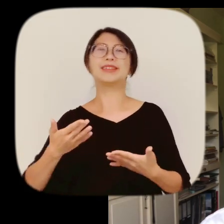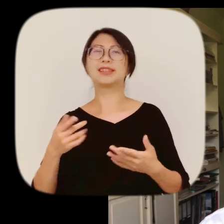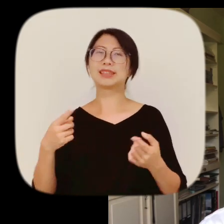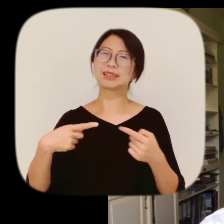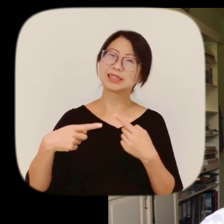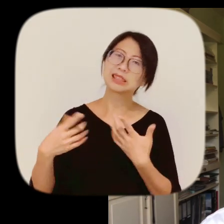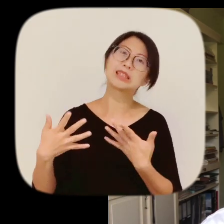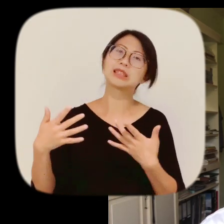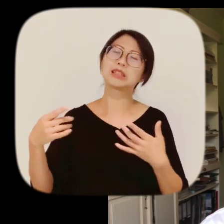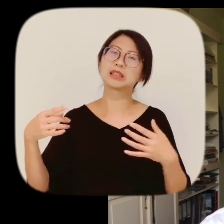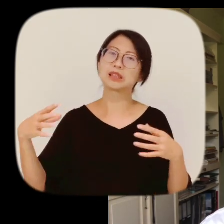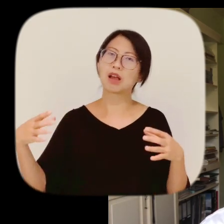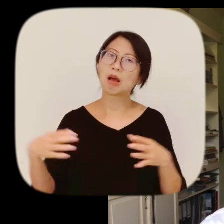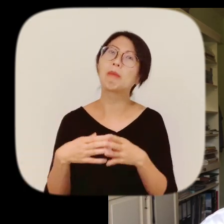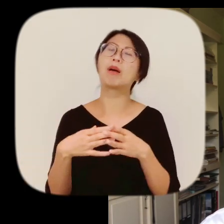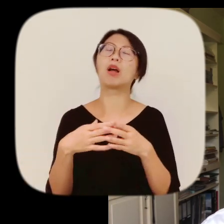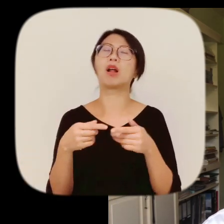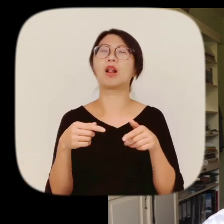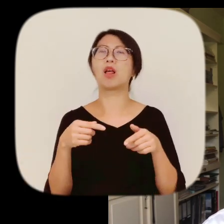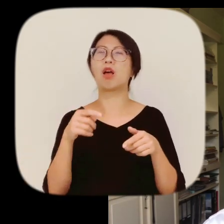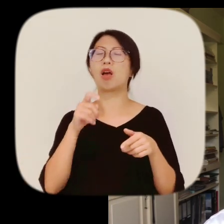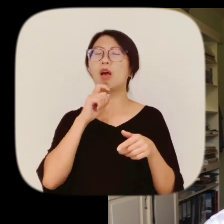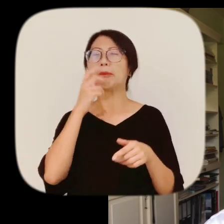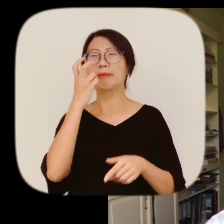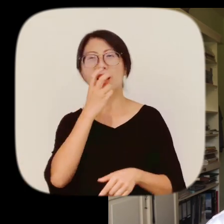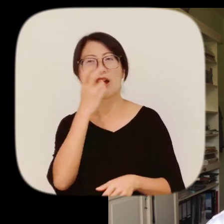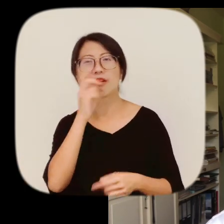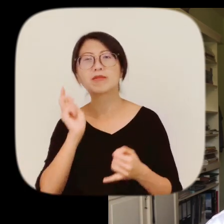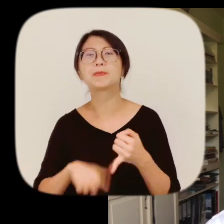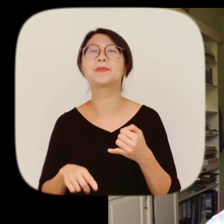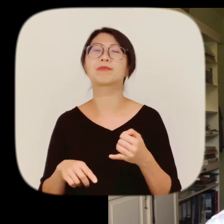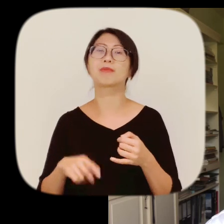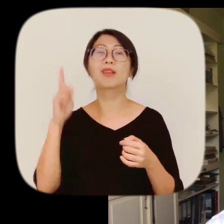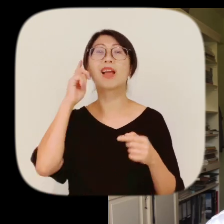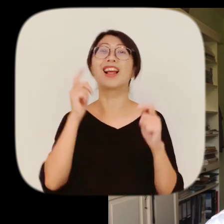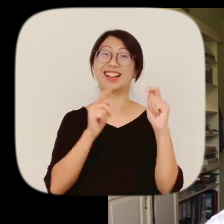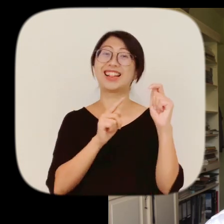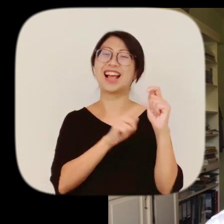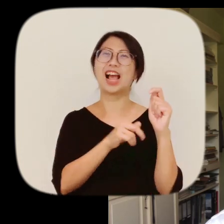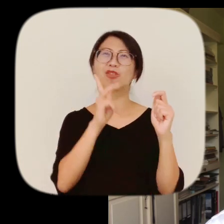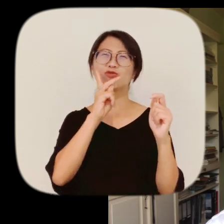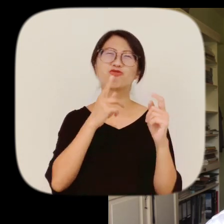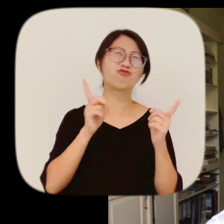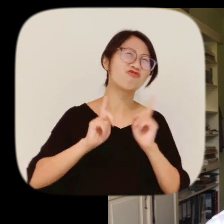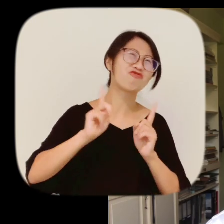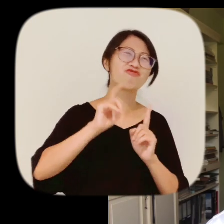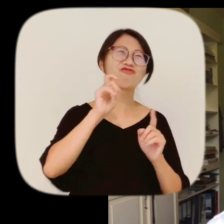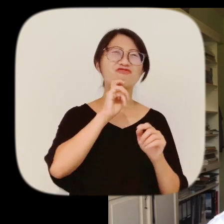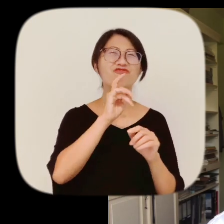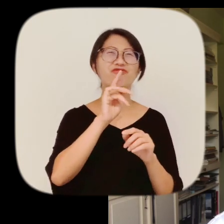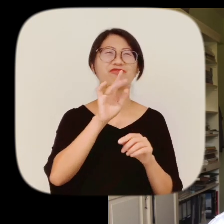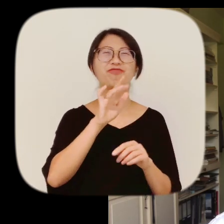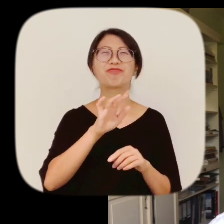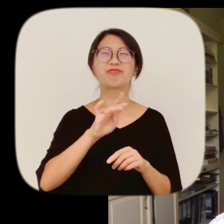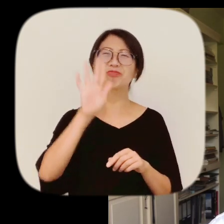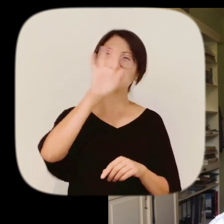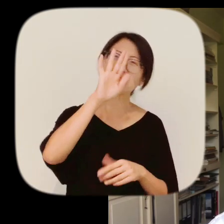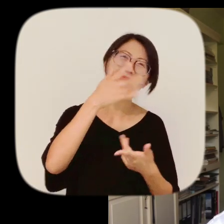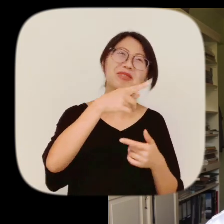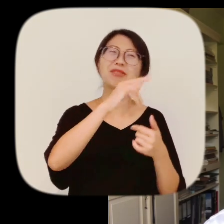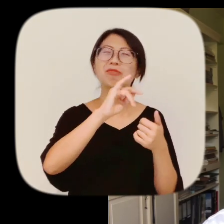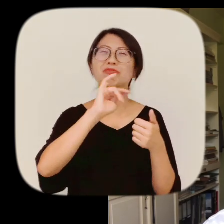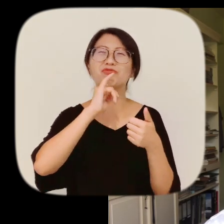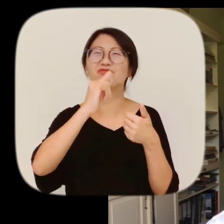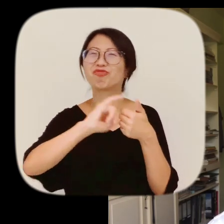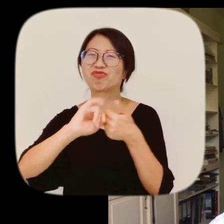很多悲剧的事情发生啦因为一个那么多情那么好识另一个就是要讲